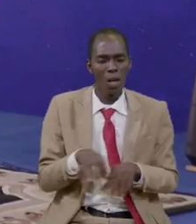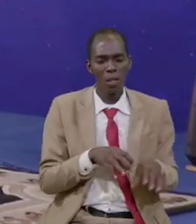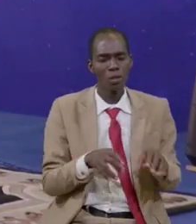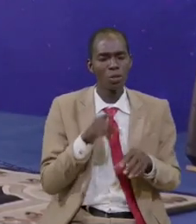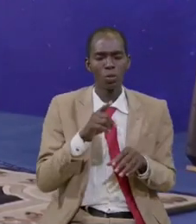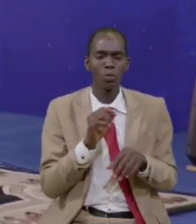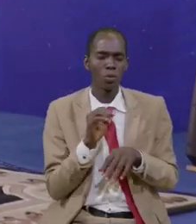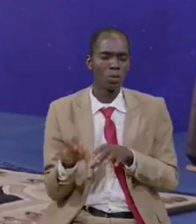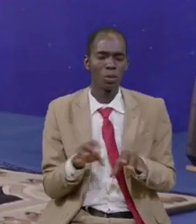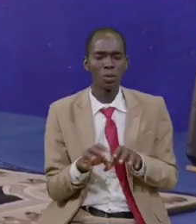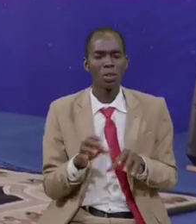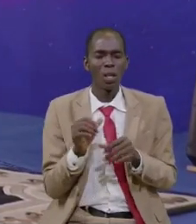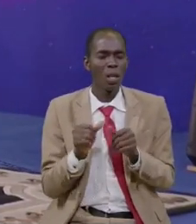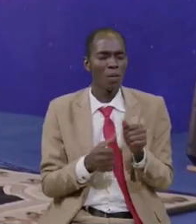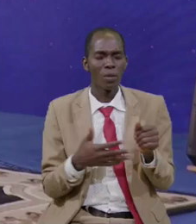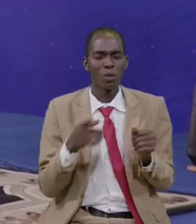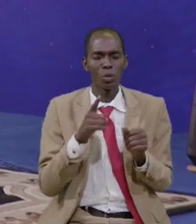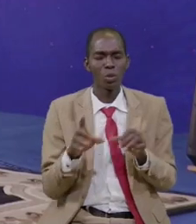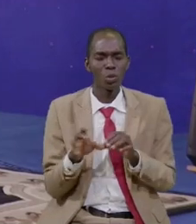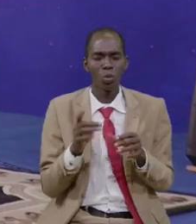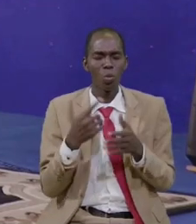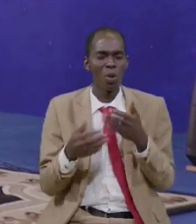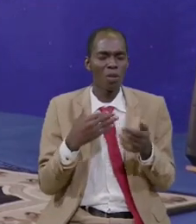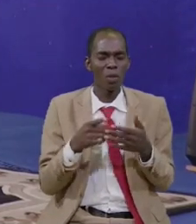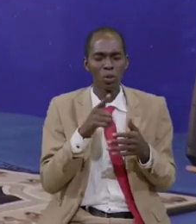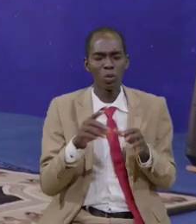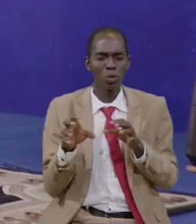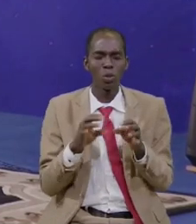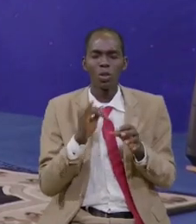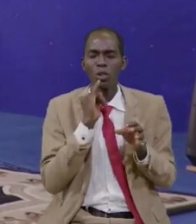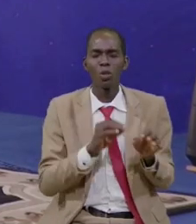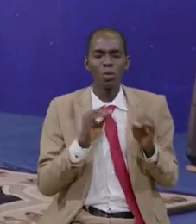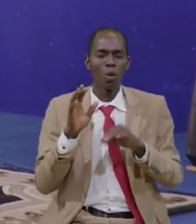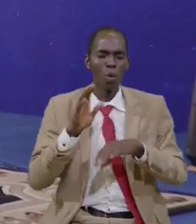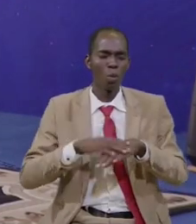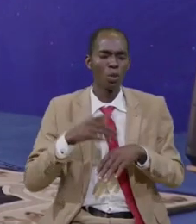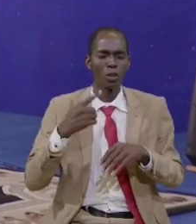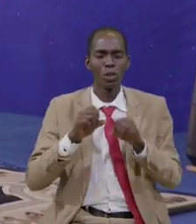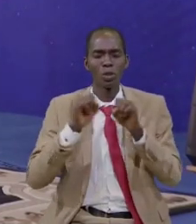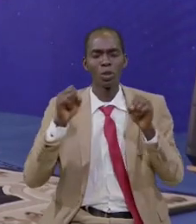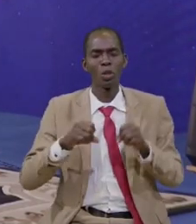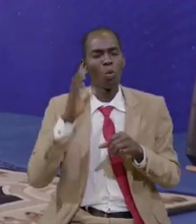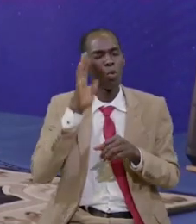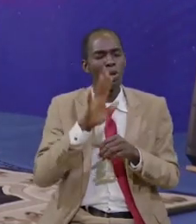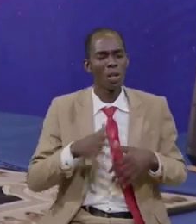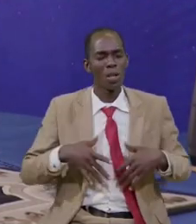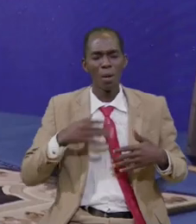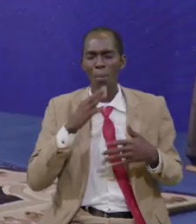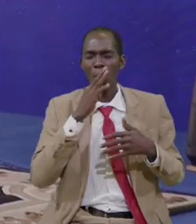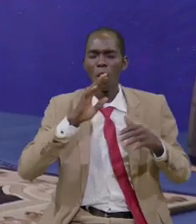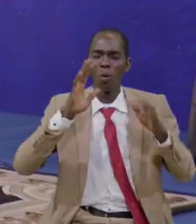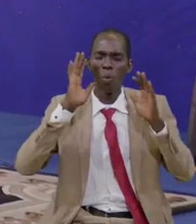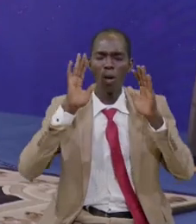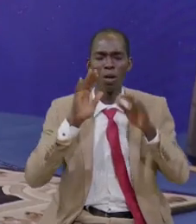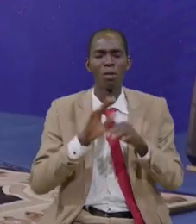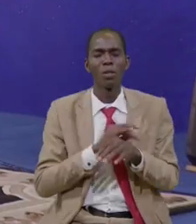mèneras, tout ce que tu feras, quand tout est placé sur son épaule, et ta vie sera merveilleuse. Il sera ton